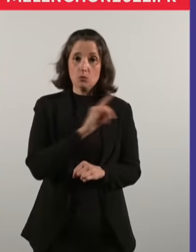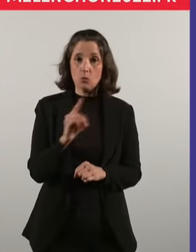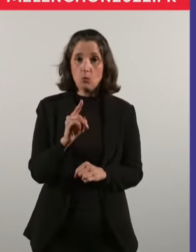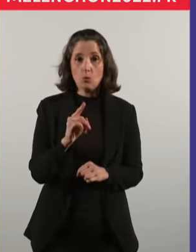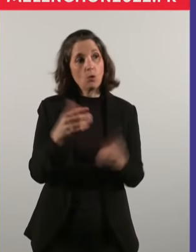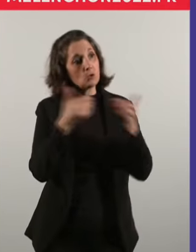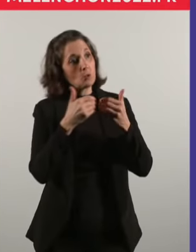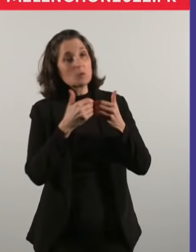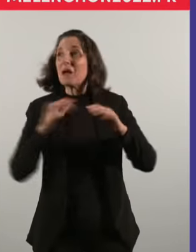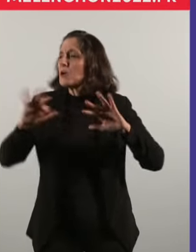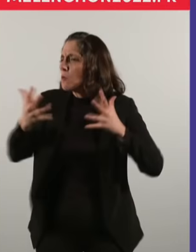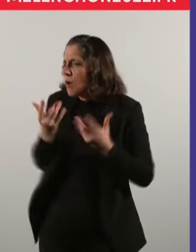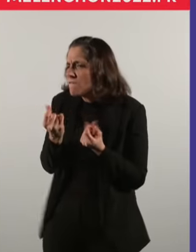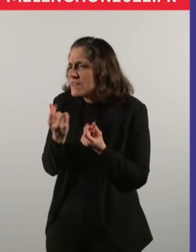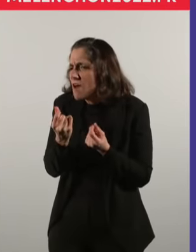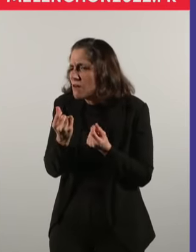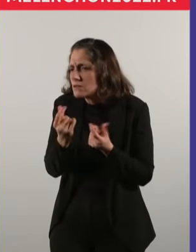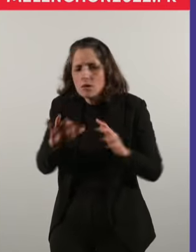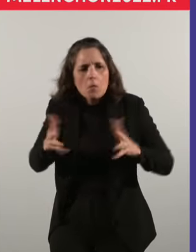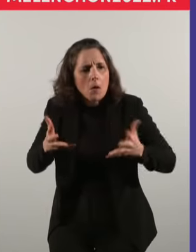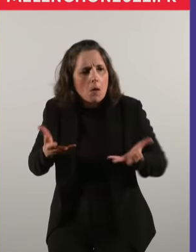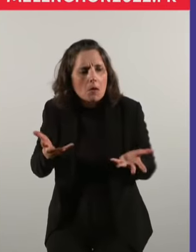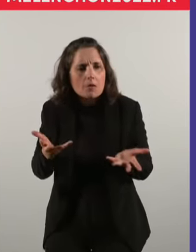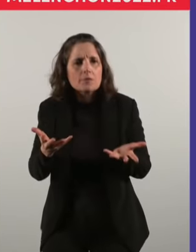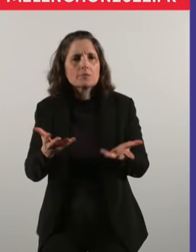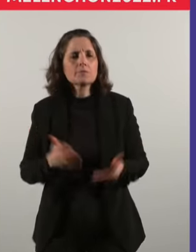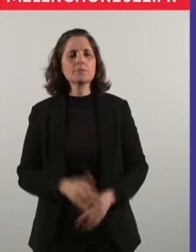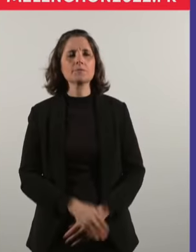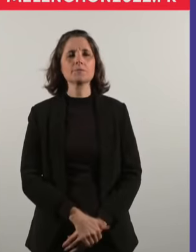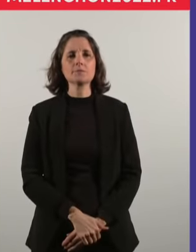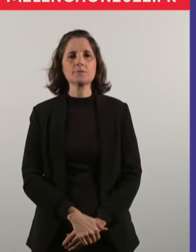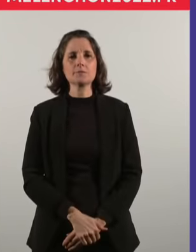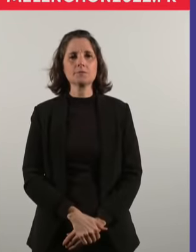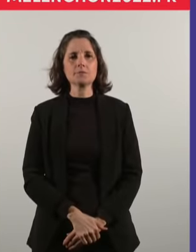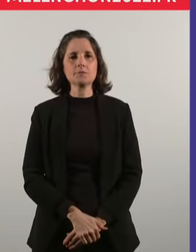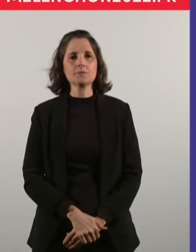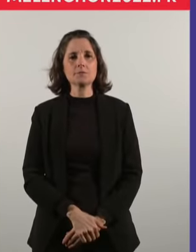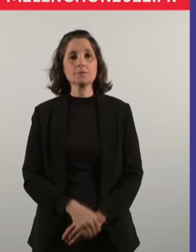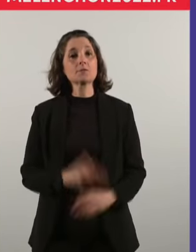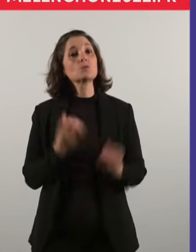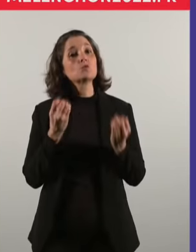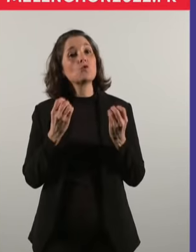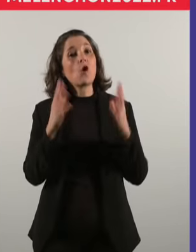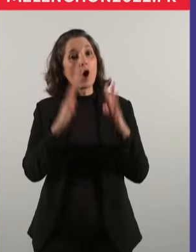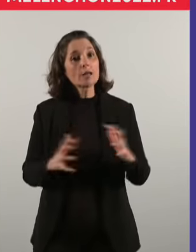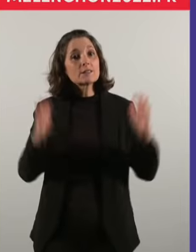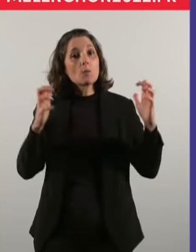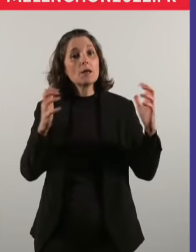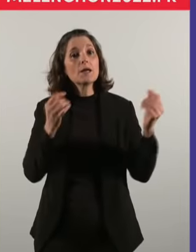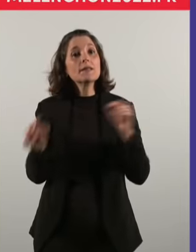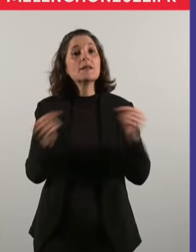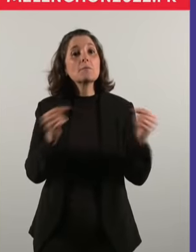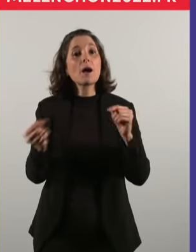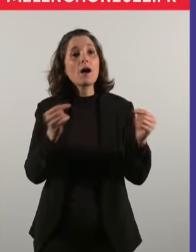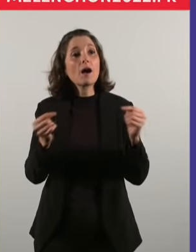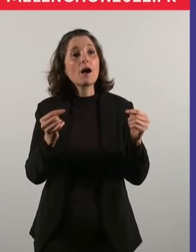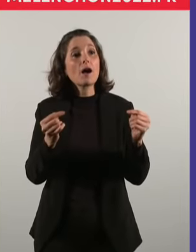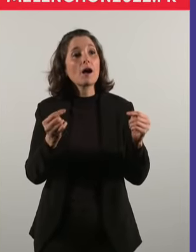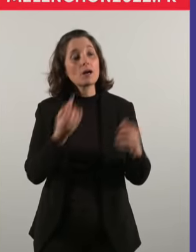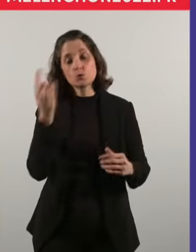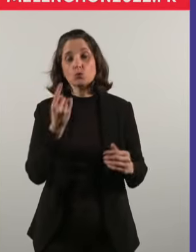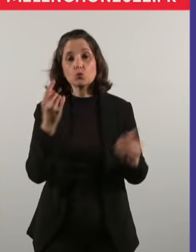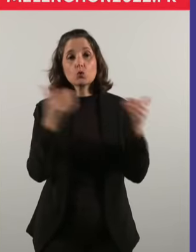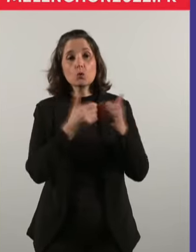toujours la question. J'ai regardé dans le journal des débats à l'Assemblée, chaque fois que Jaurès ouvrait la bouche, il lui posait la même question. Comment financez-vous ça, monsieur